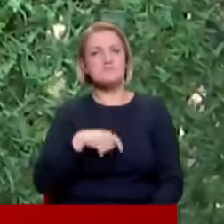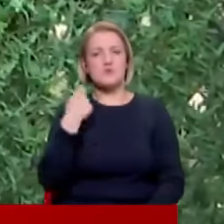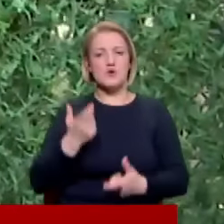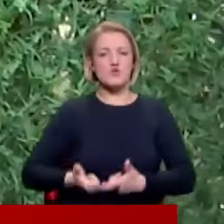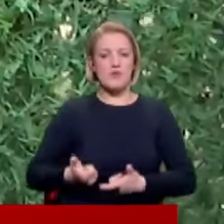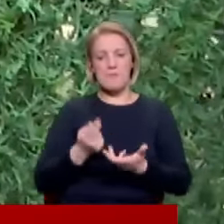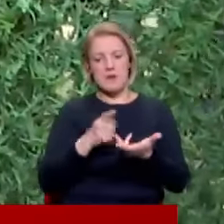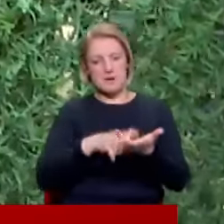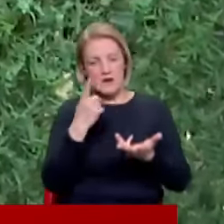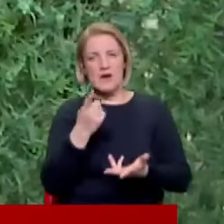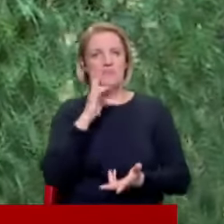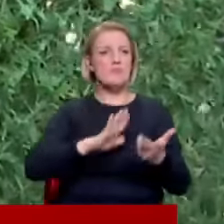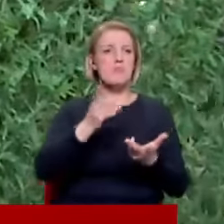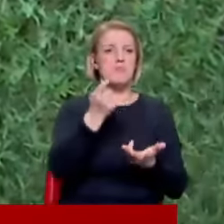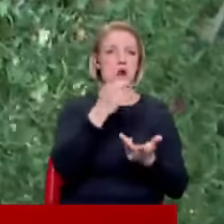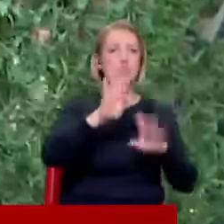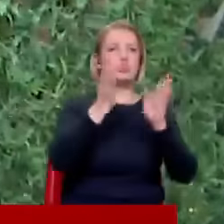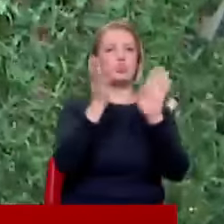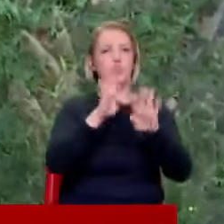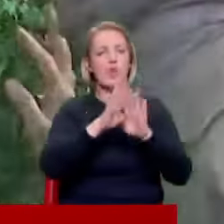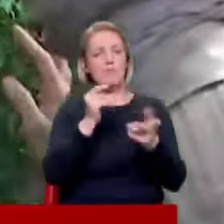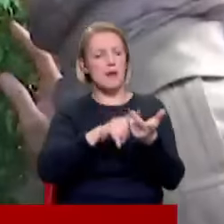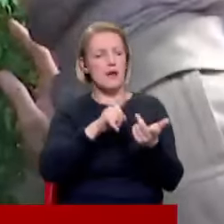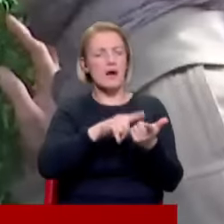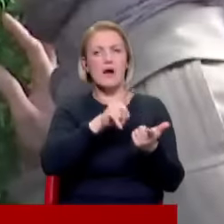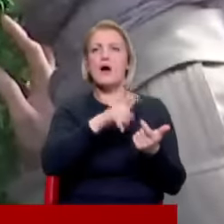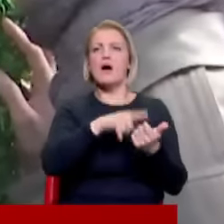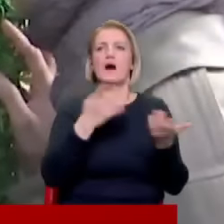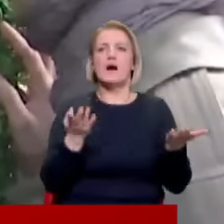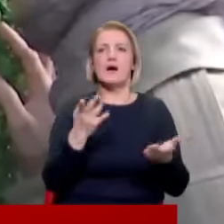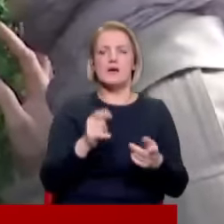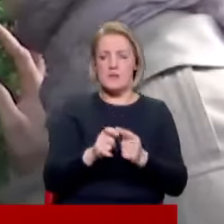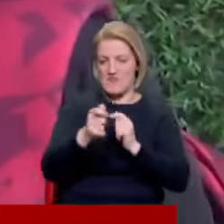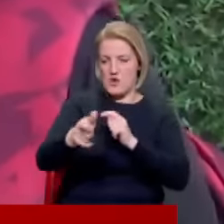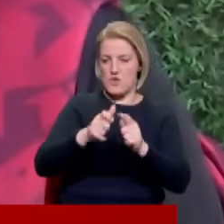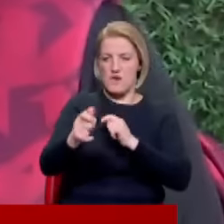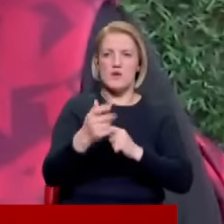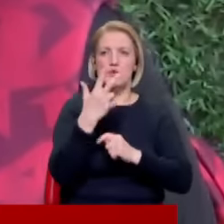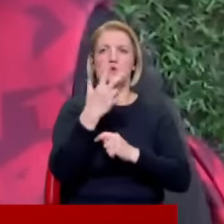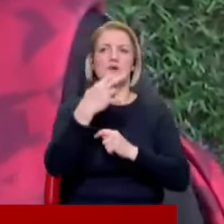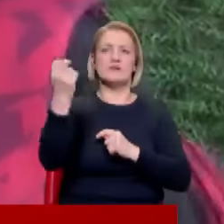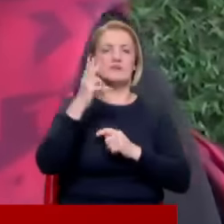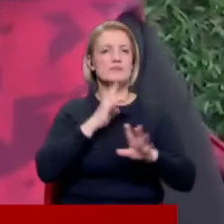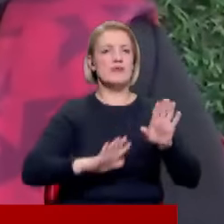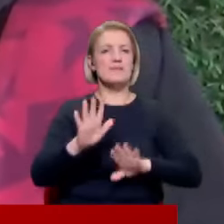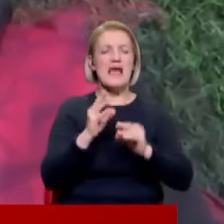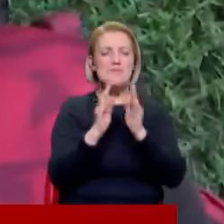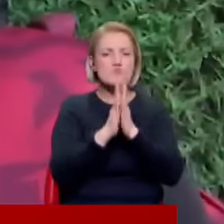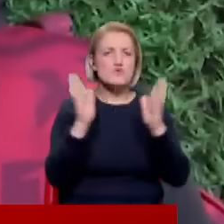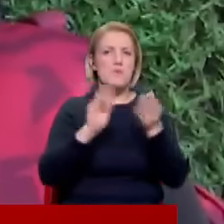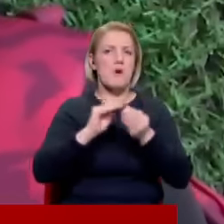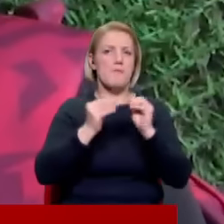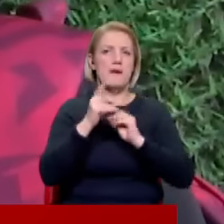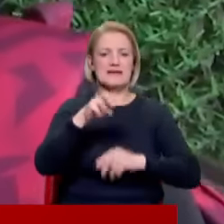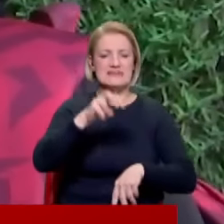güvenlik parası, atıyorum misal temizlik parası, dolap paralar. Totele baktığın zaman bir yerden veriyor, üç yerden alıyorlar. Temizlik zaten en büyük sıkıntı.